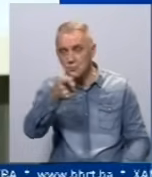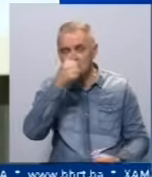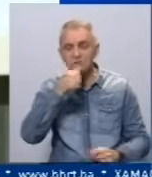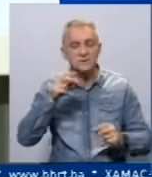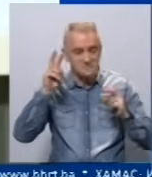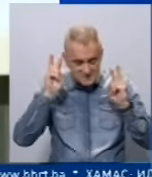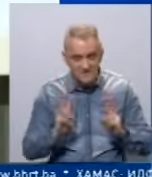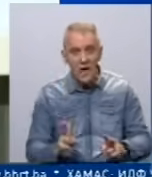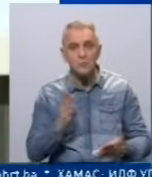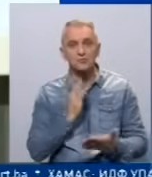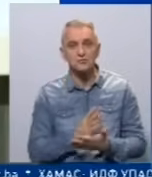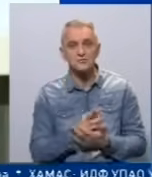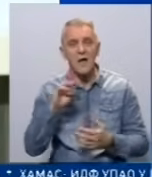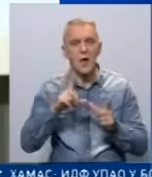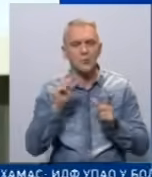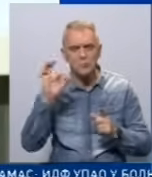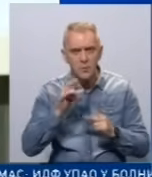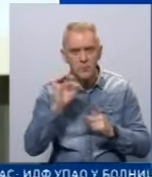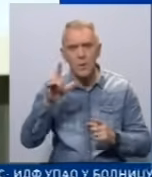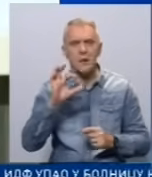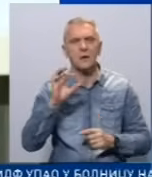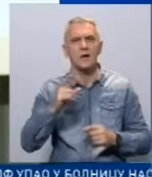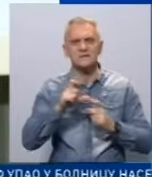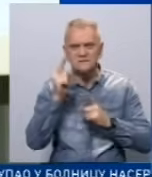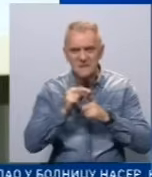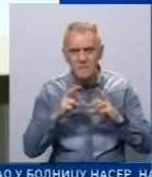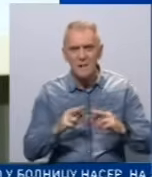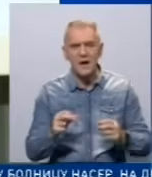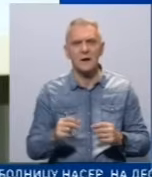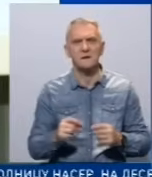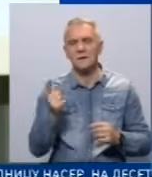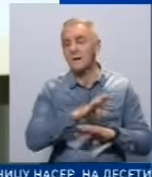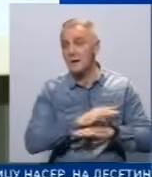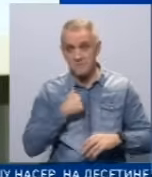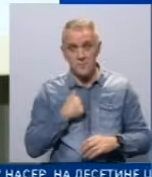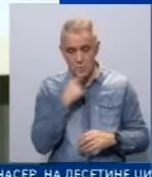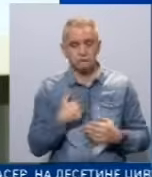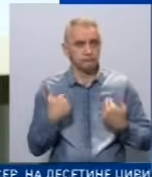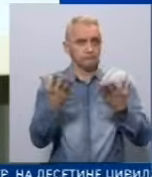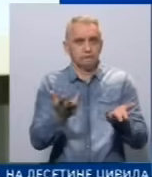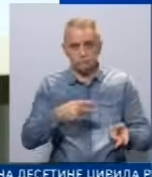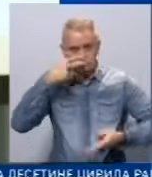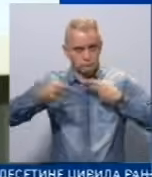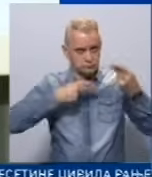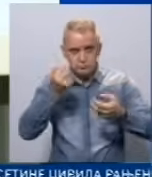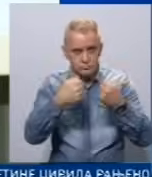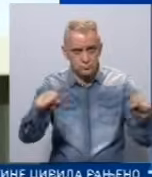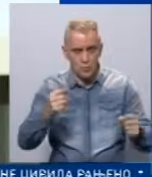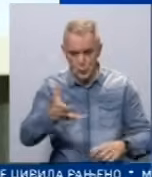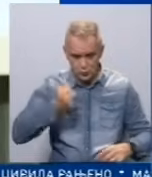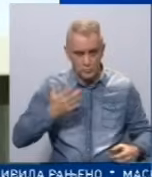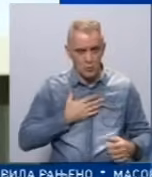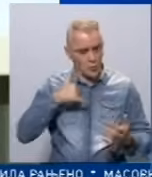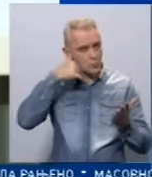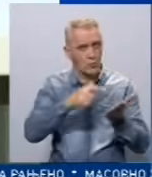zaista dešava. I Europolu, i SIPI, i OSI, i drugim agencijama, mi smo reagovali da se stavimo na raspolaganje, da uzmu moj telefon,